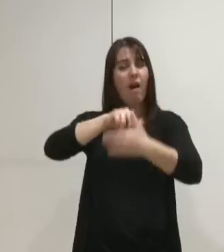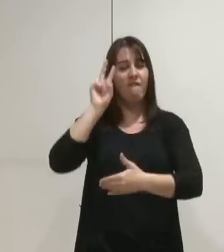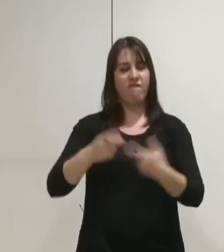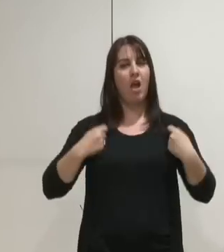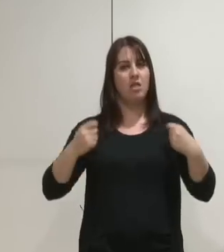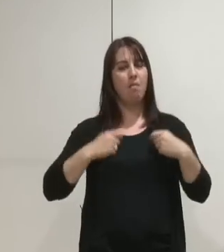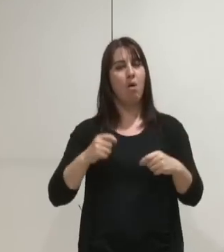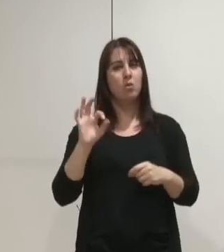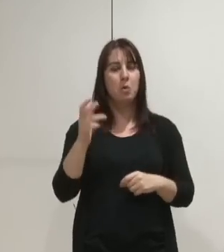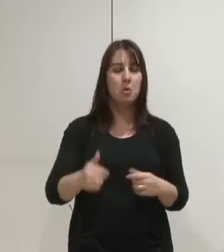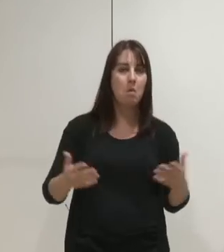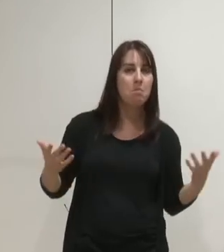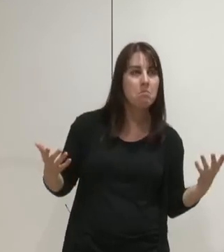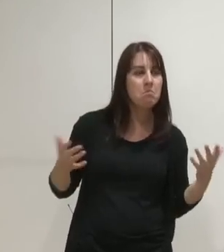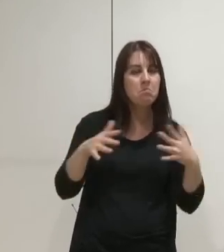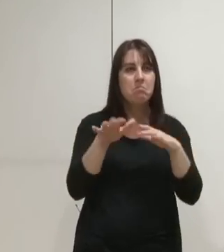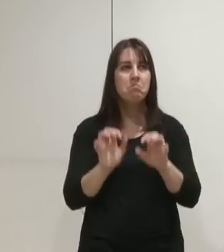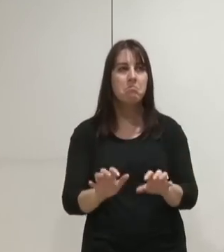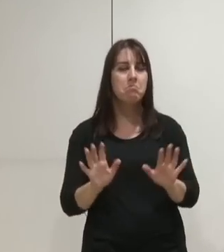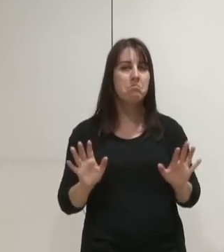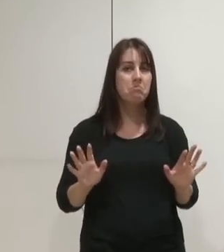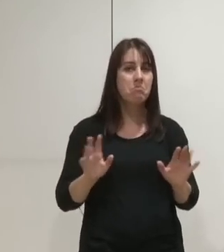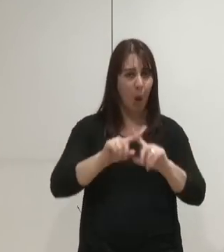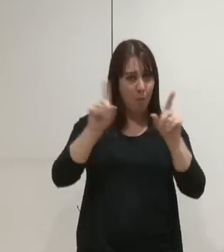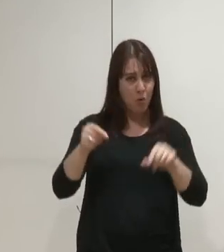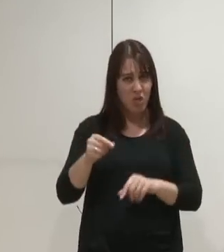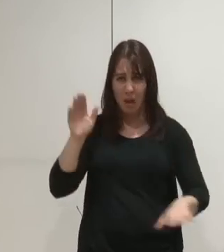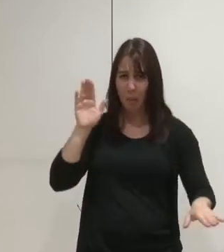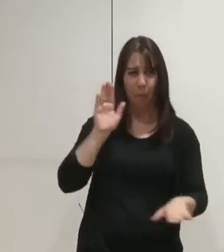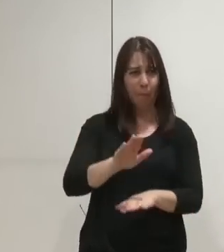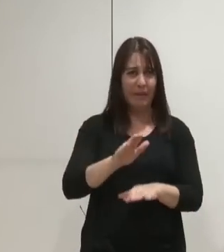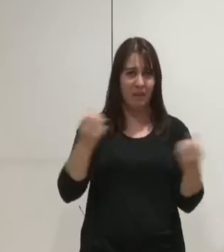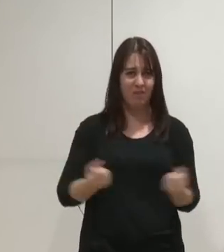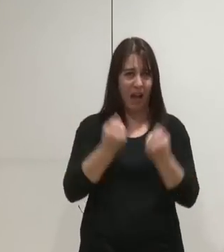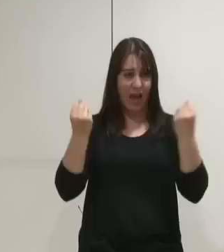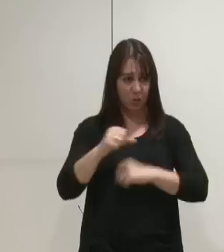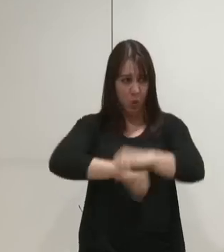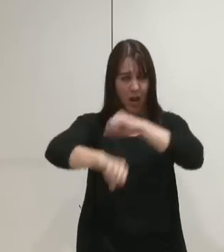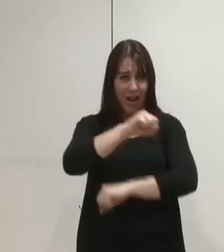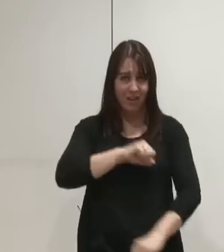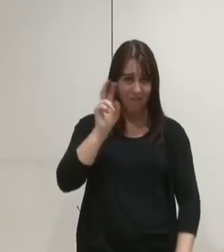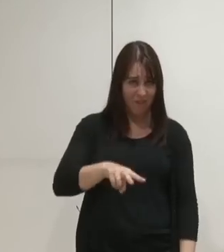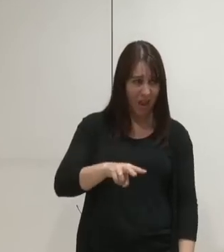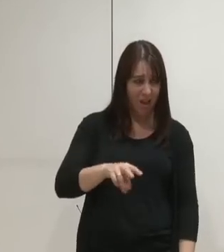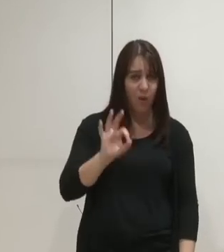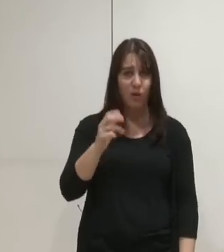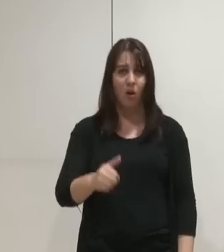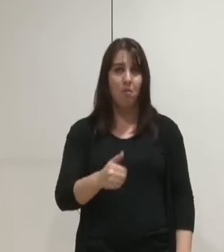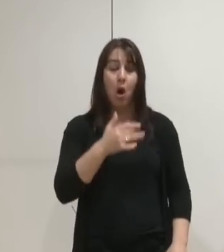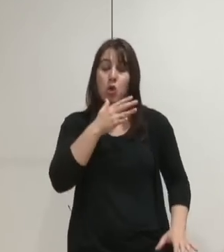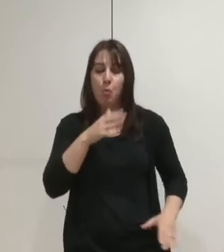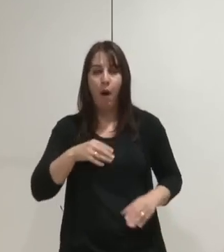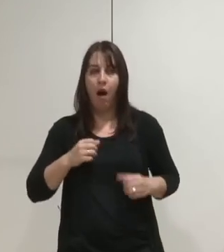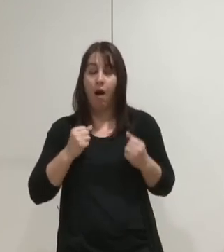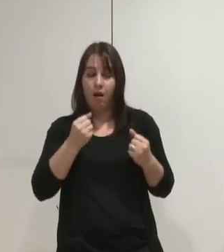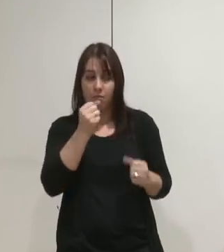cette manifestation est-ce qu'il y a un vrai budget propre à toutes les actions mises en place je n'ose même pas vous demander